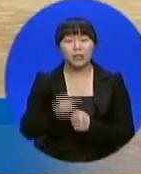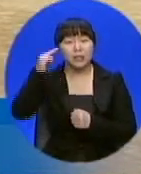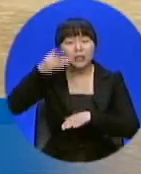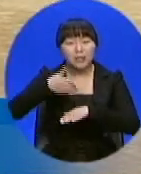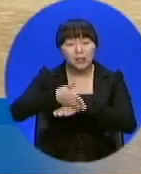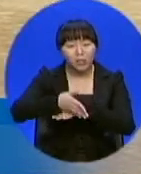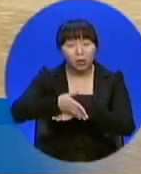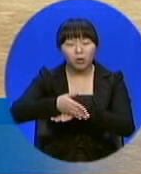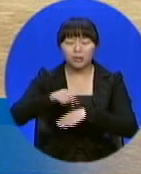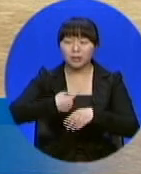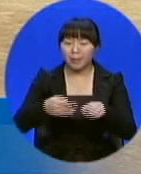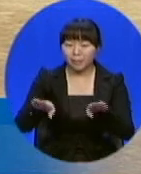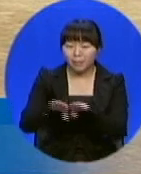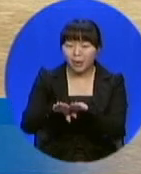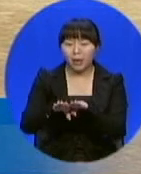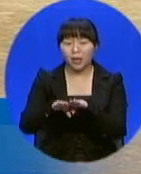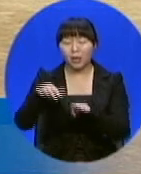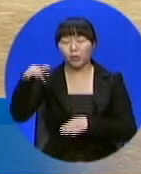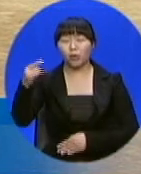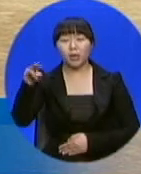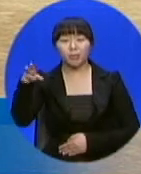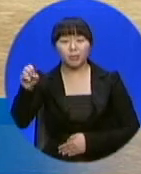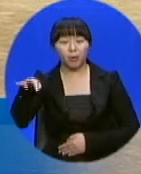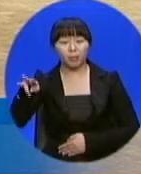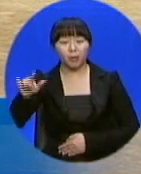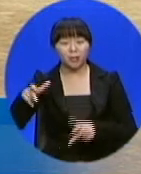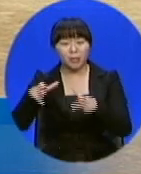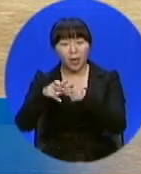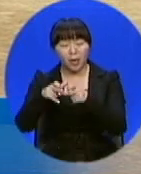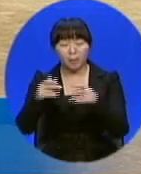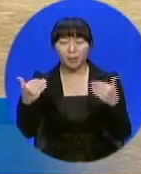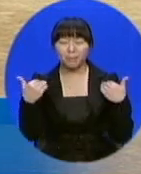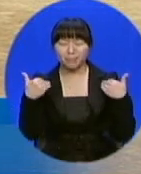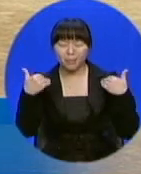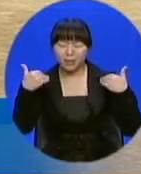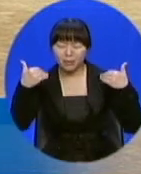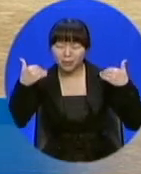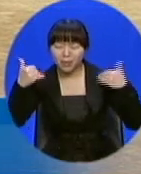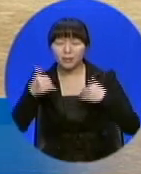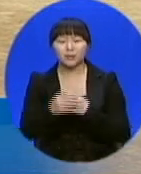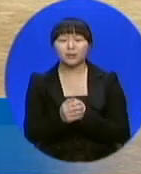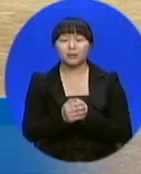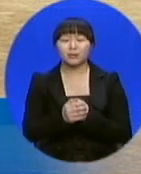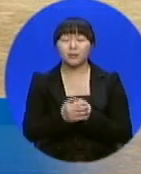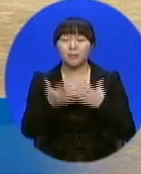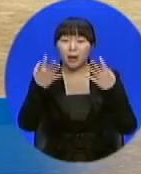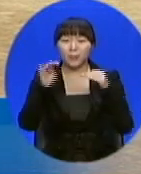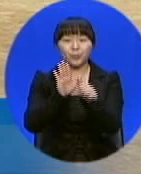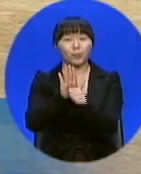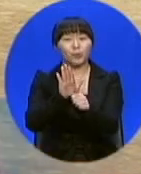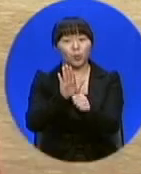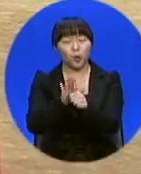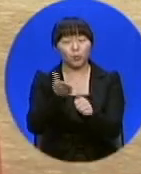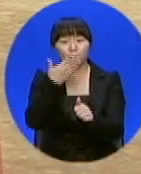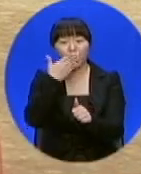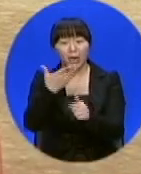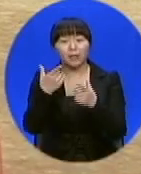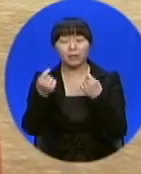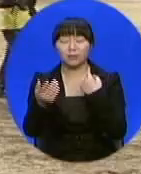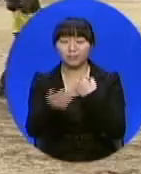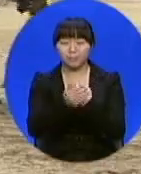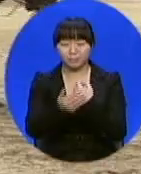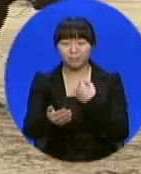또 자폐성 장애인, 뇌병변 장애인들의 어떤 발달에 굉장히 큰 도움이 된다고 해서 저희